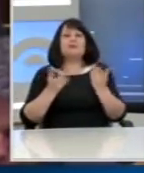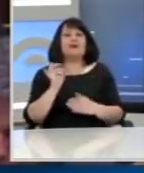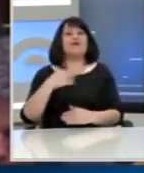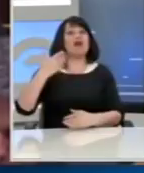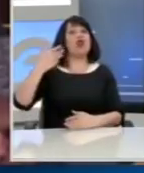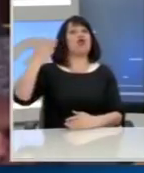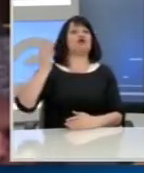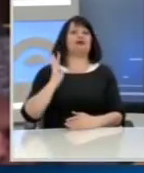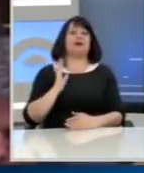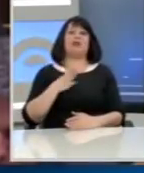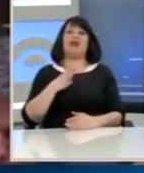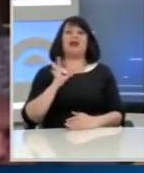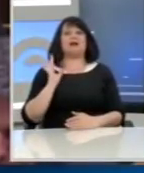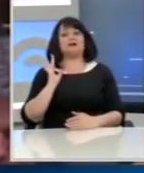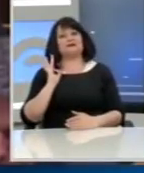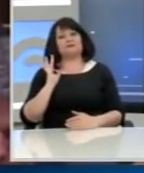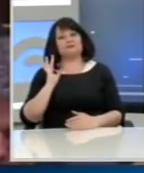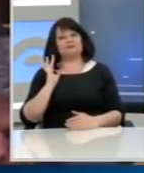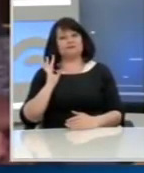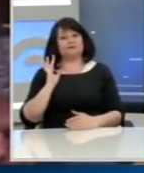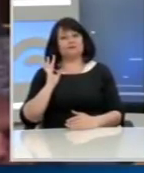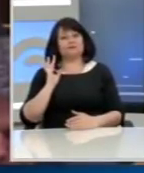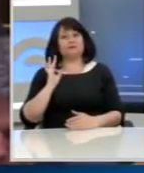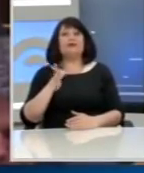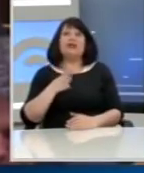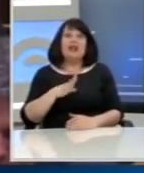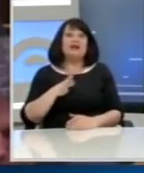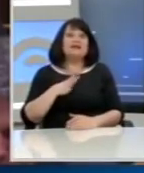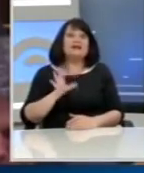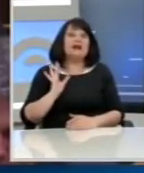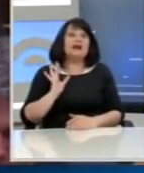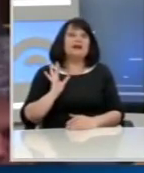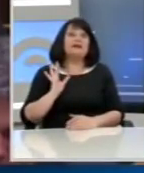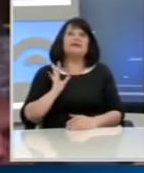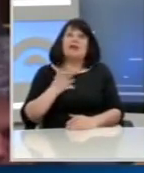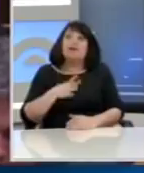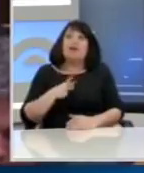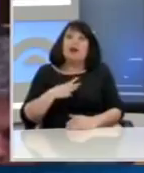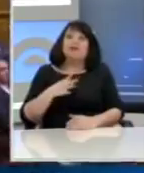φιλοδοξία. Να ήταν το τέταρτο μνημόνιο η μεγάλη σας επιθυμία, ο διακαής σας πόθος.